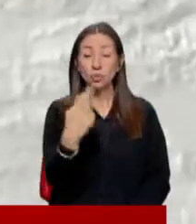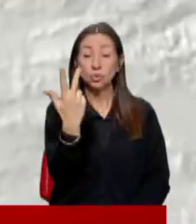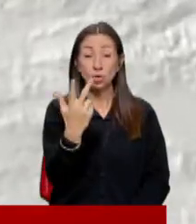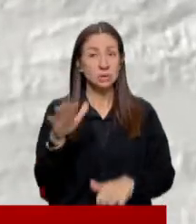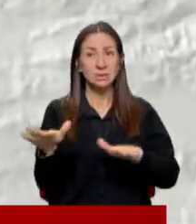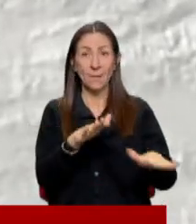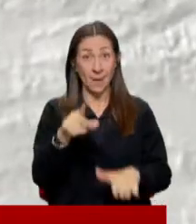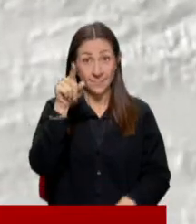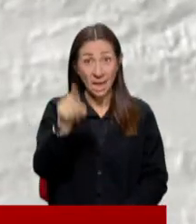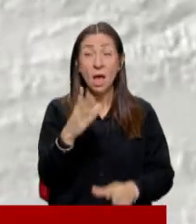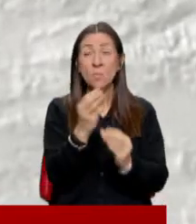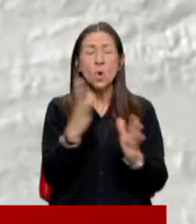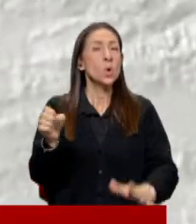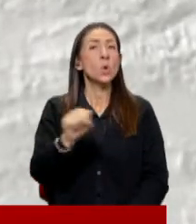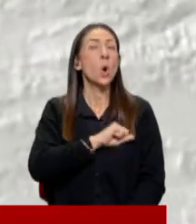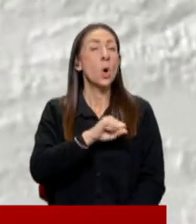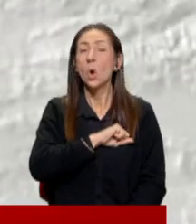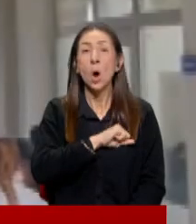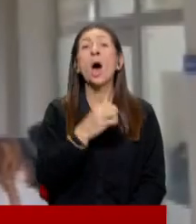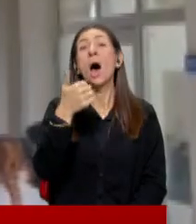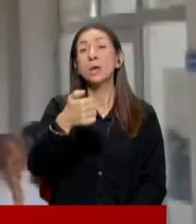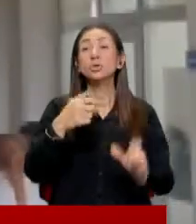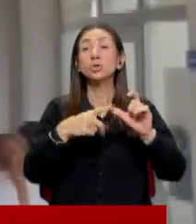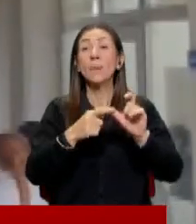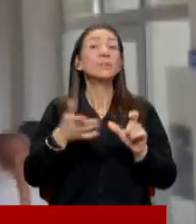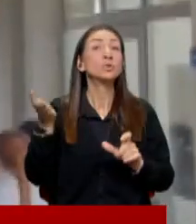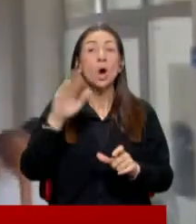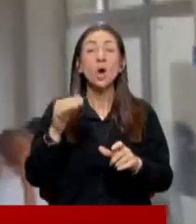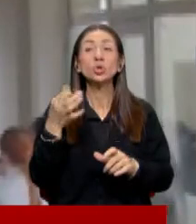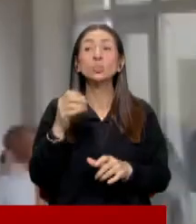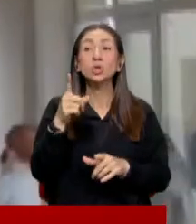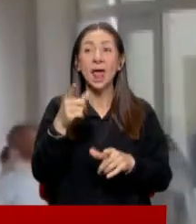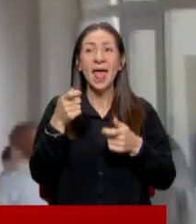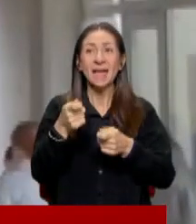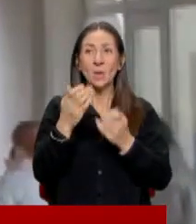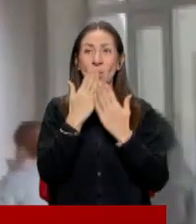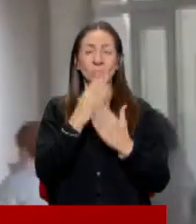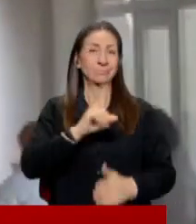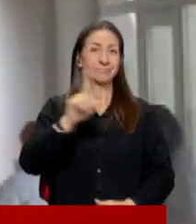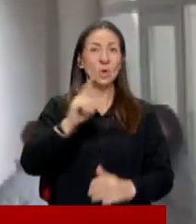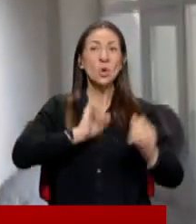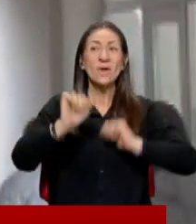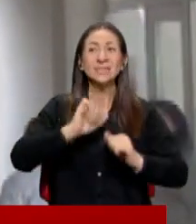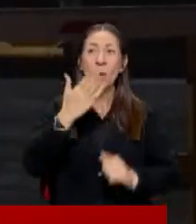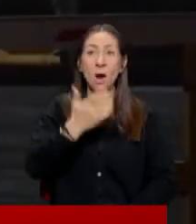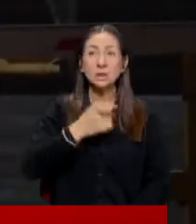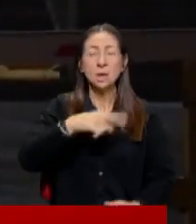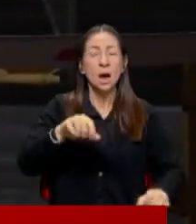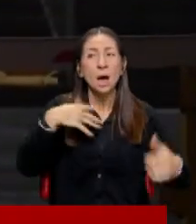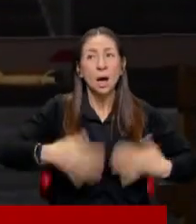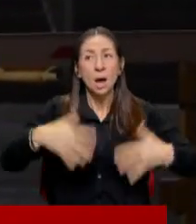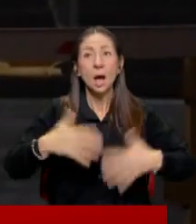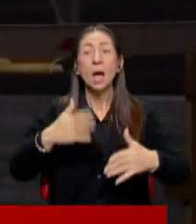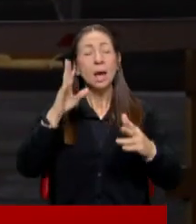büyüklüğündeki sarsıntıda da en büyük korkuyu 6 Şubat depreminin ardından Gümüşhane'de eğitime devam eden üniversiteliler yaşadı.